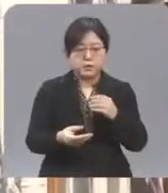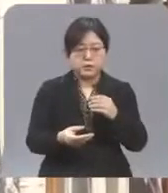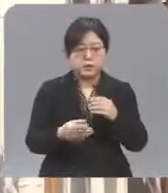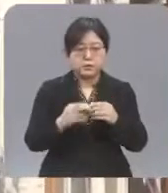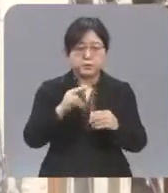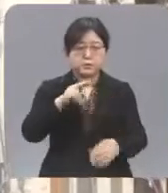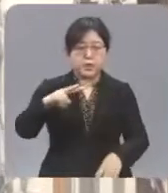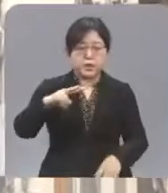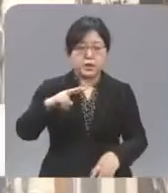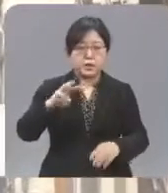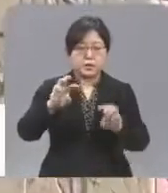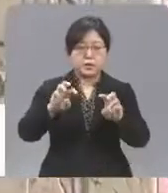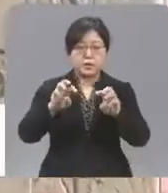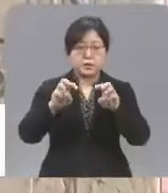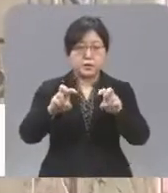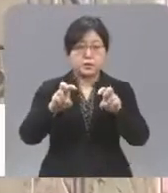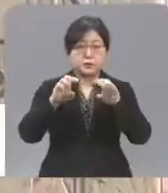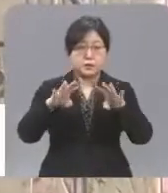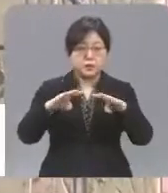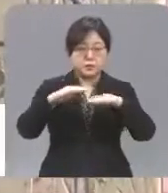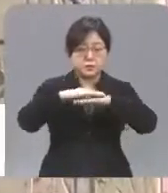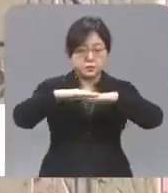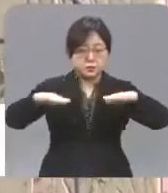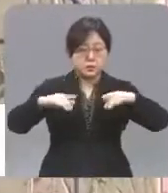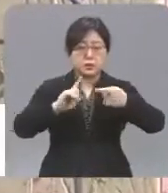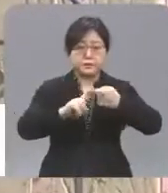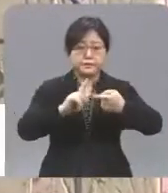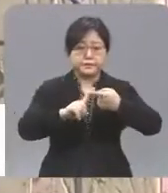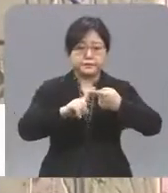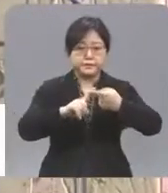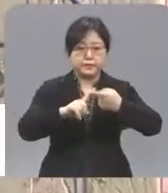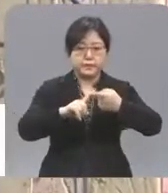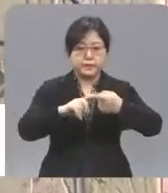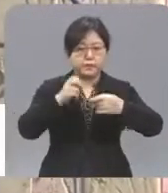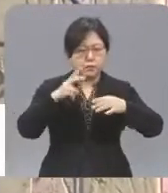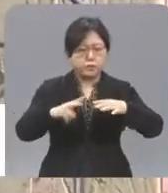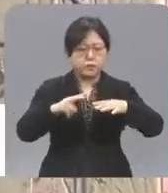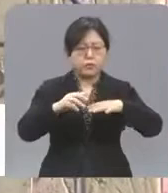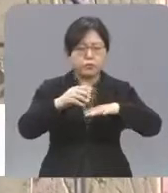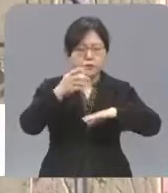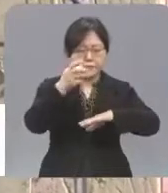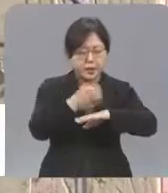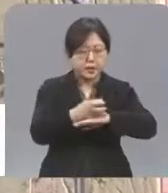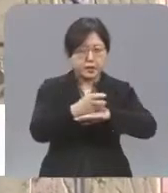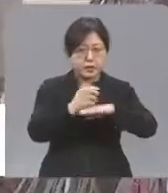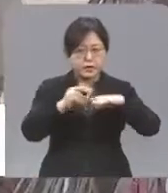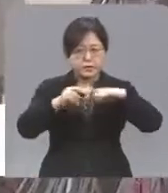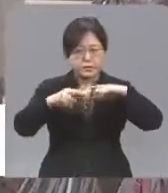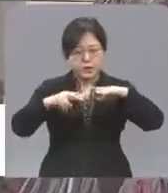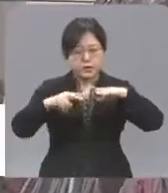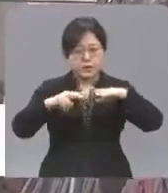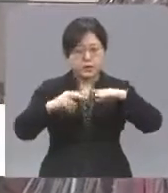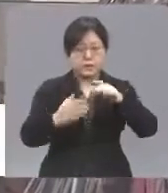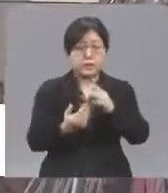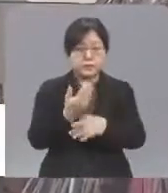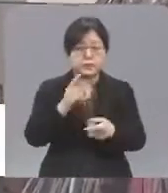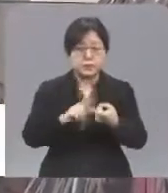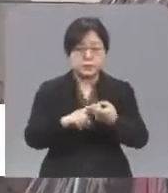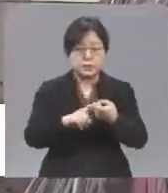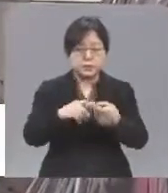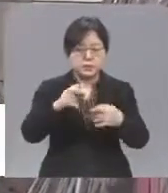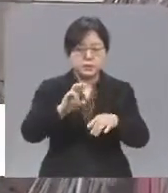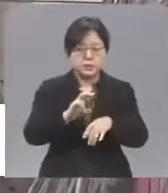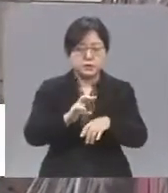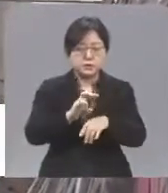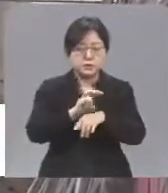금이 간 24층 천장 부위에 대해서는 잔해 추락의 충격으로 균열이 더 커지는지 확인하기 위해